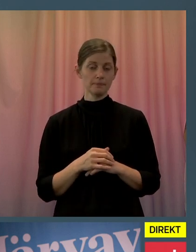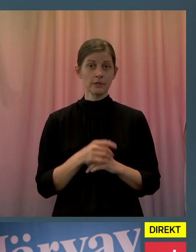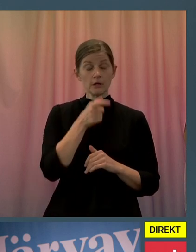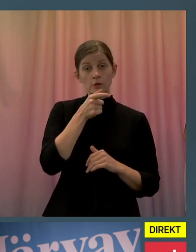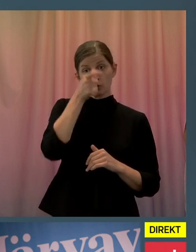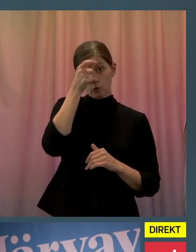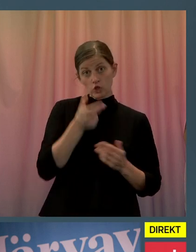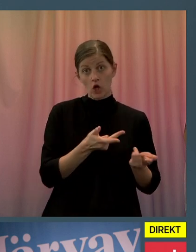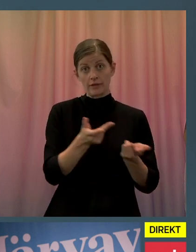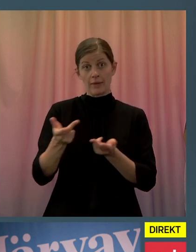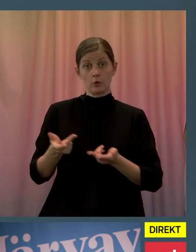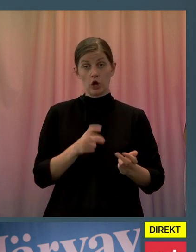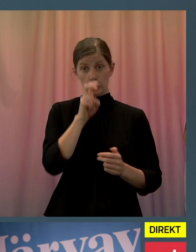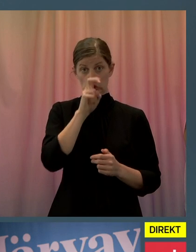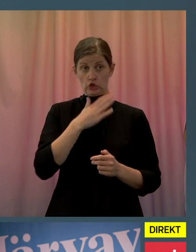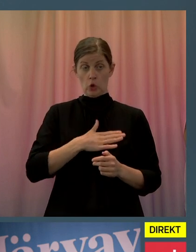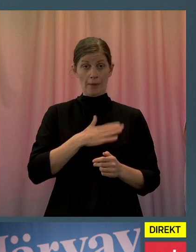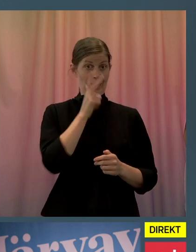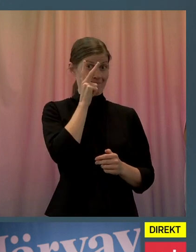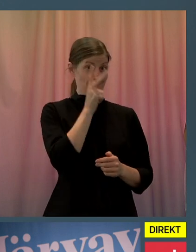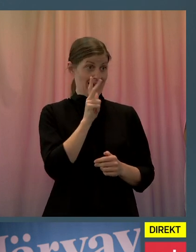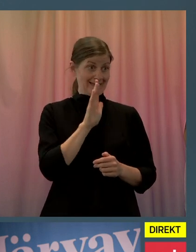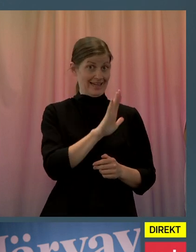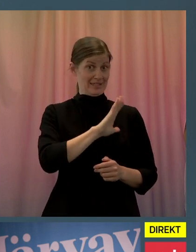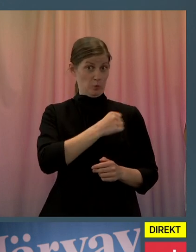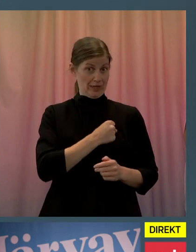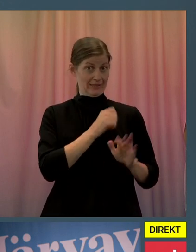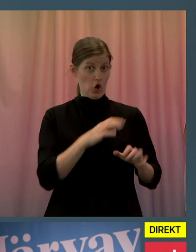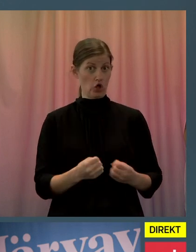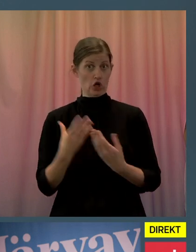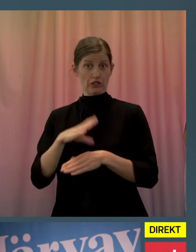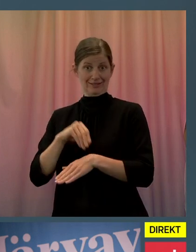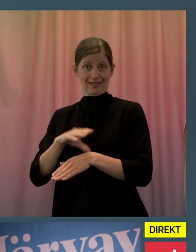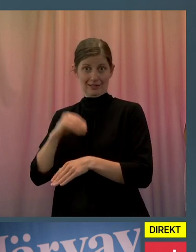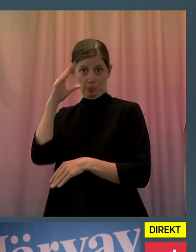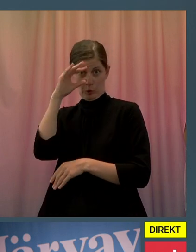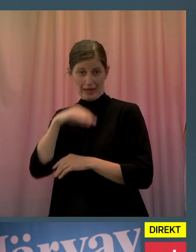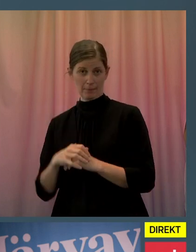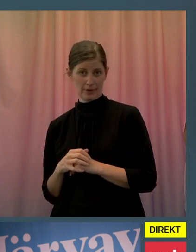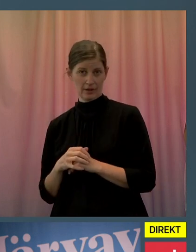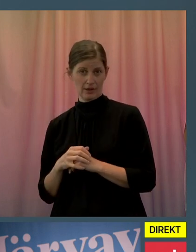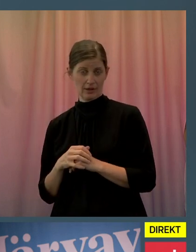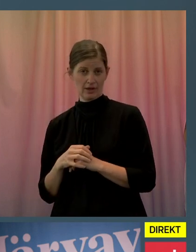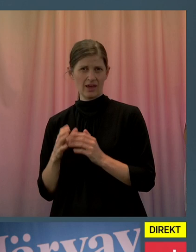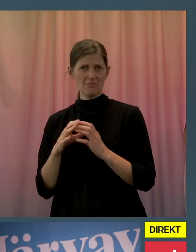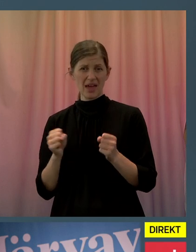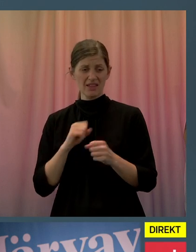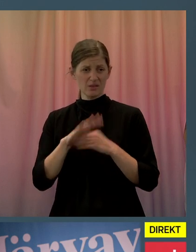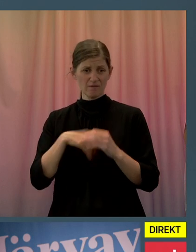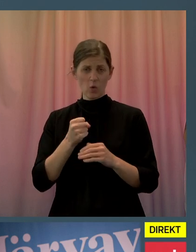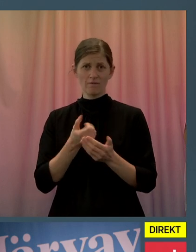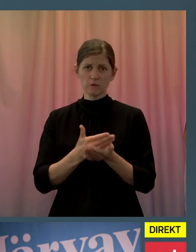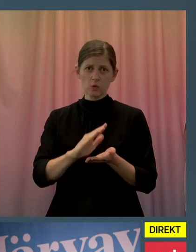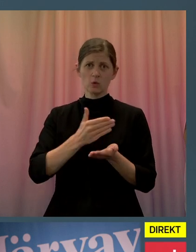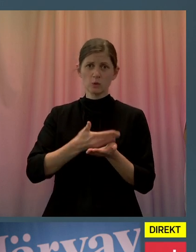Socialdemokraterna verkar nu hoppas att fransk polis har löst Sveriges problem. Men våldet bara fortsätter.